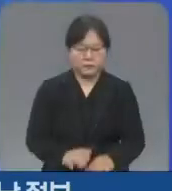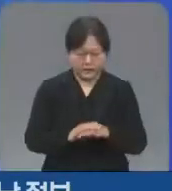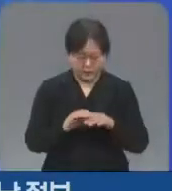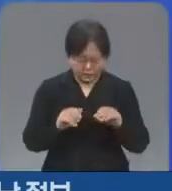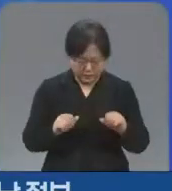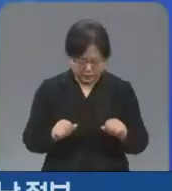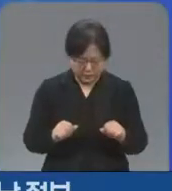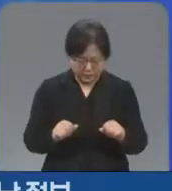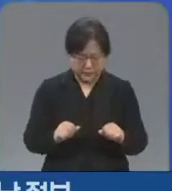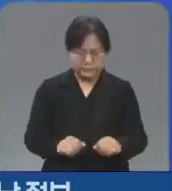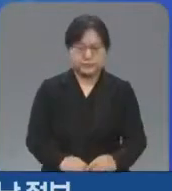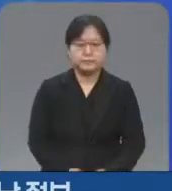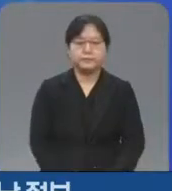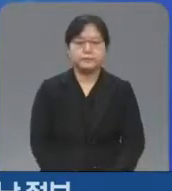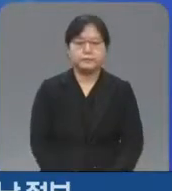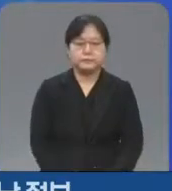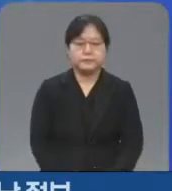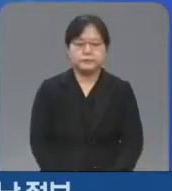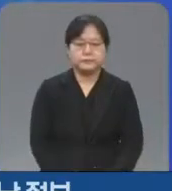여러분 안녕하십니까?